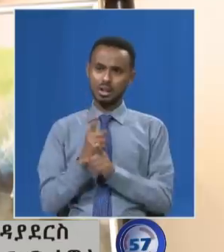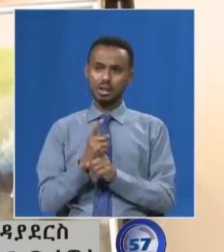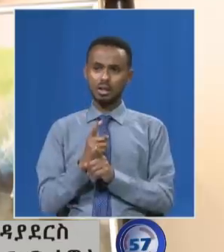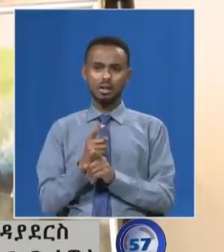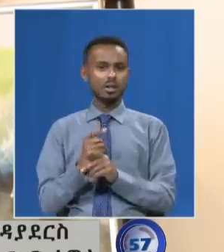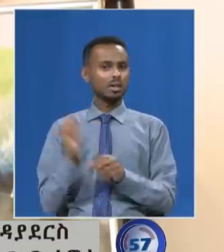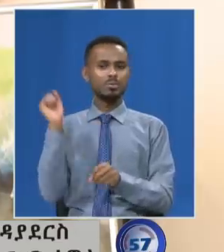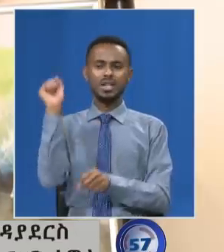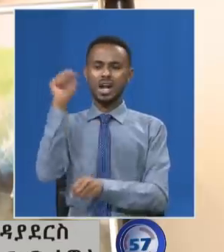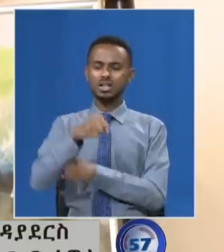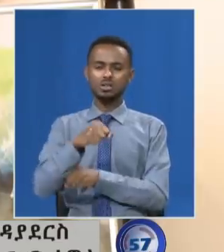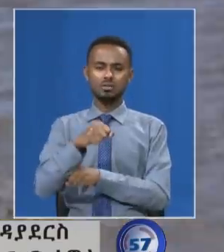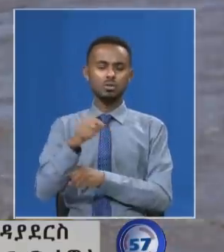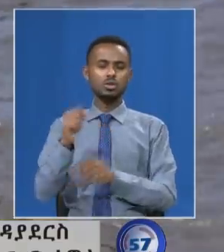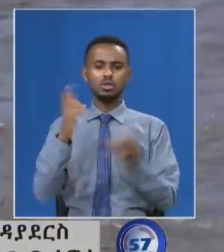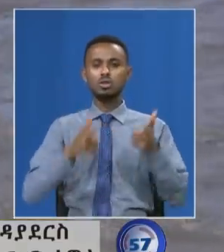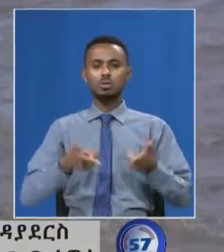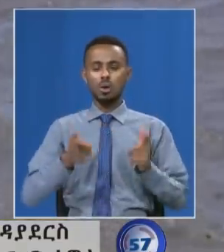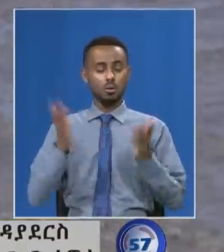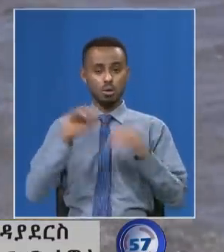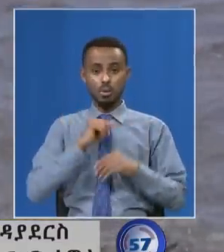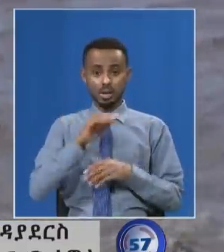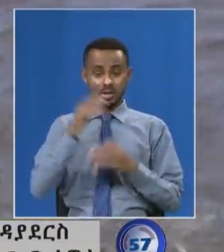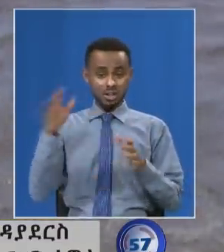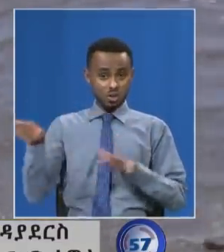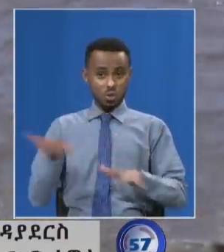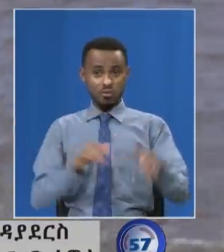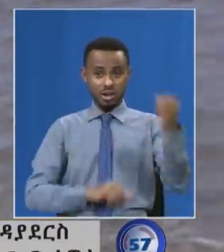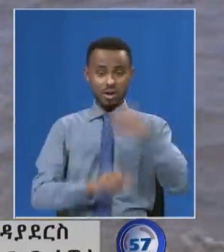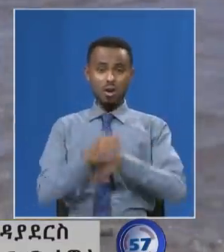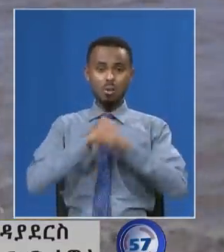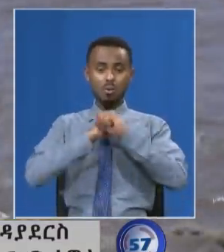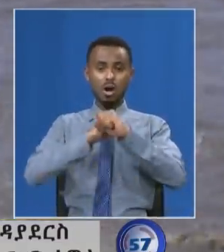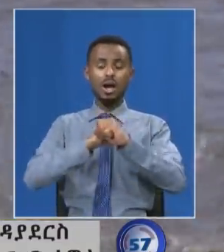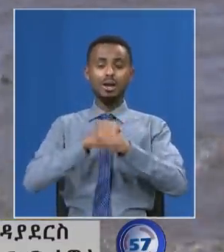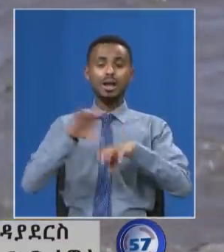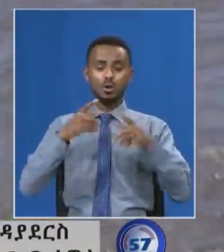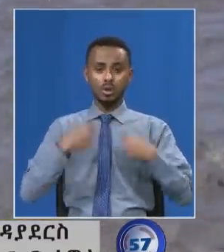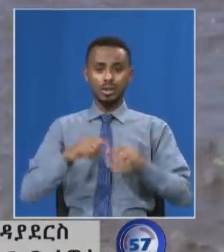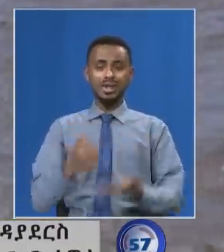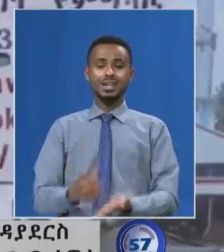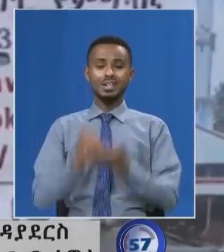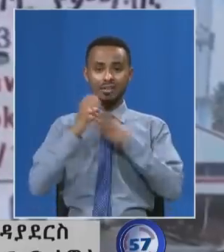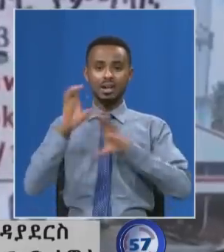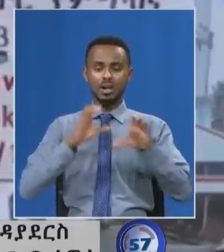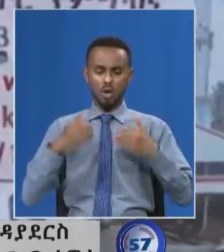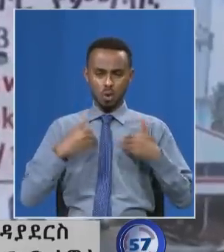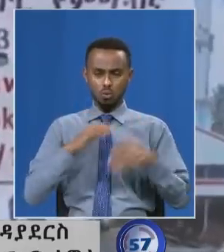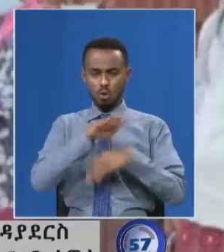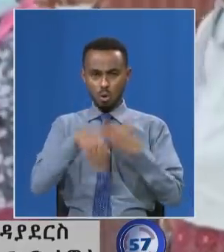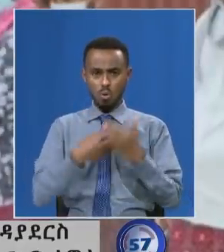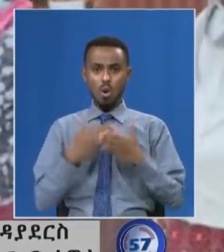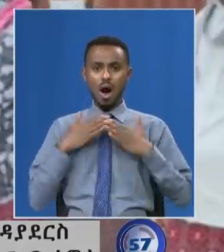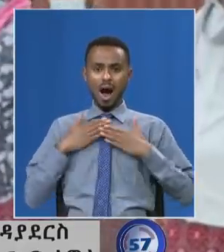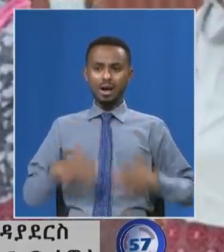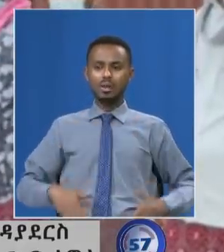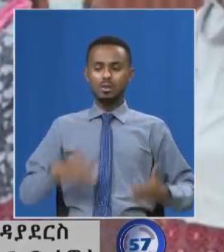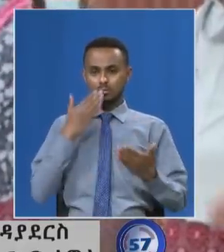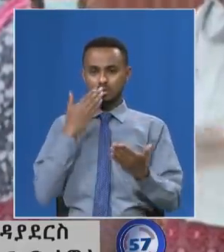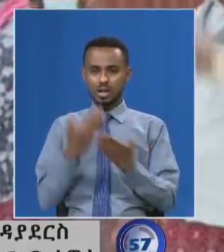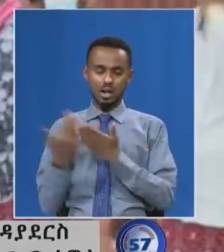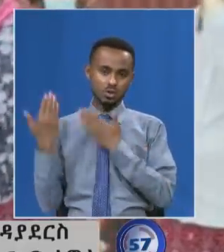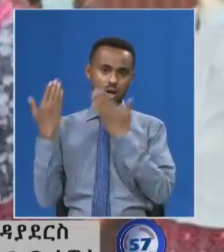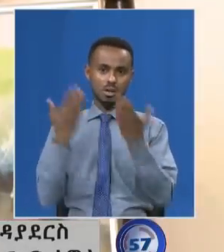ነኝ የምናሸንፈው ችግር አይኖር። ክልሉ የጎርፍ አደጋውን ለመቋቋም እያደረገ ላለው ጥረት ድጋፍ እያደረጉ ላሉ አካላት ሁሉም